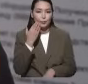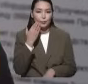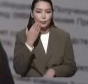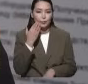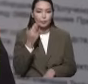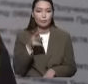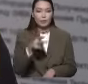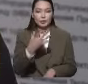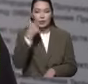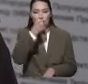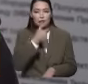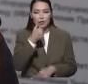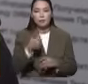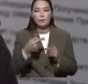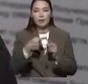2025 жылға таман